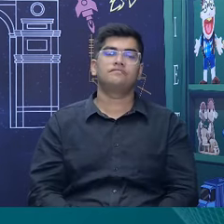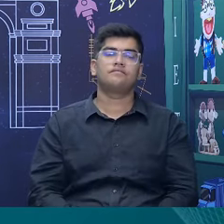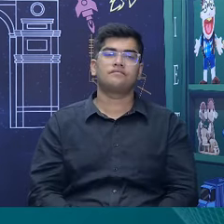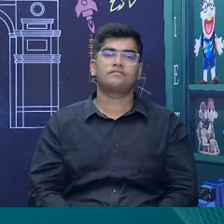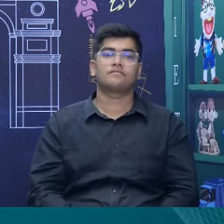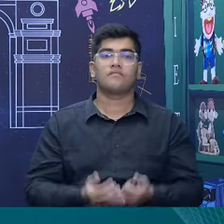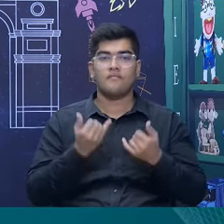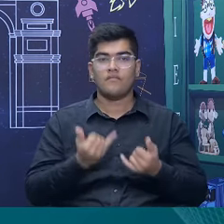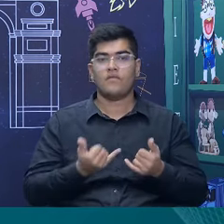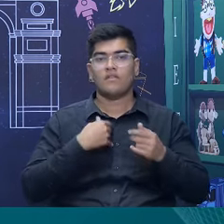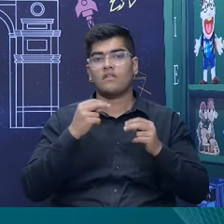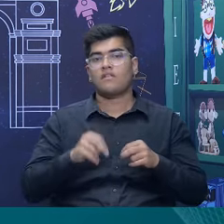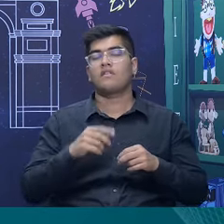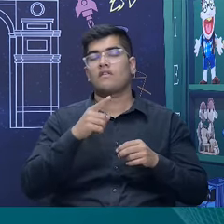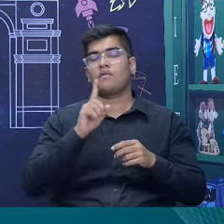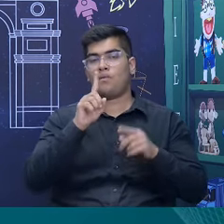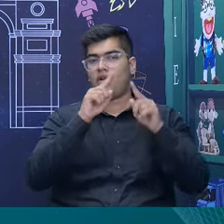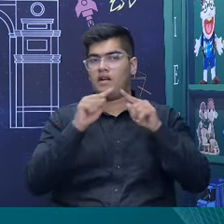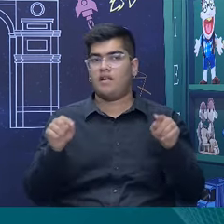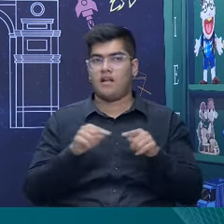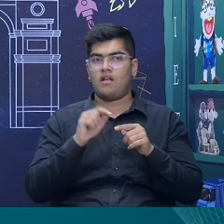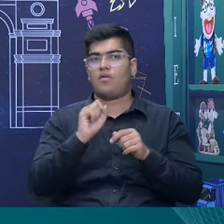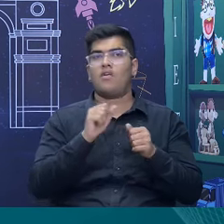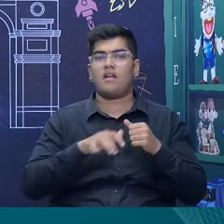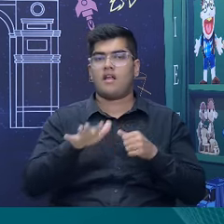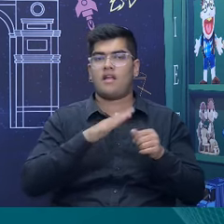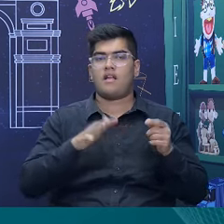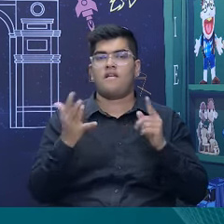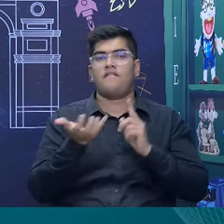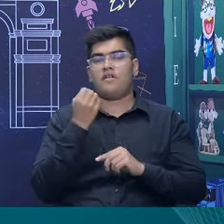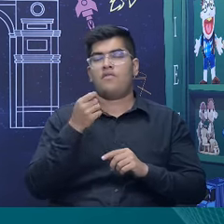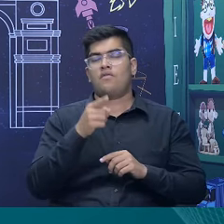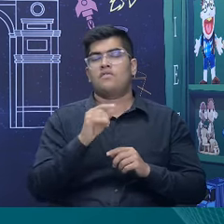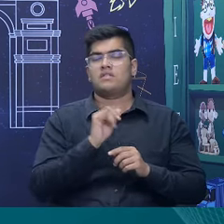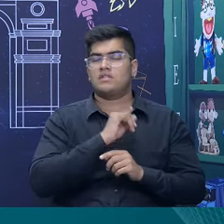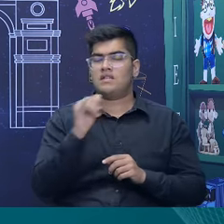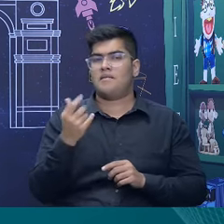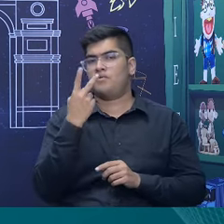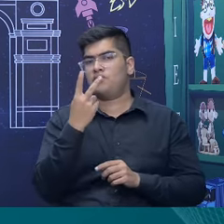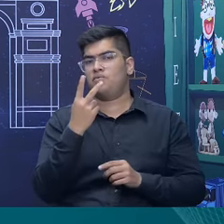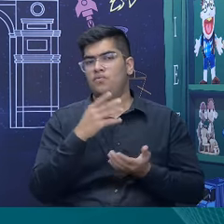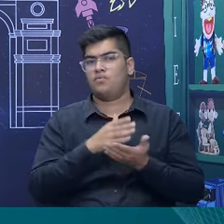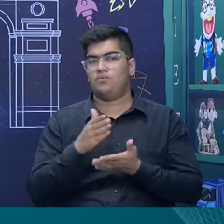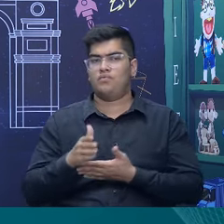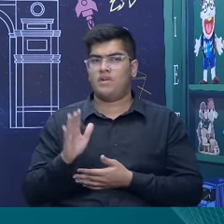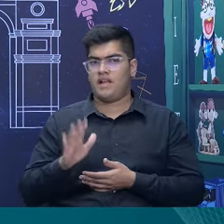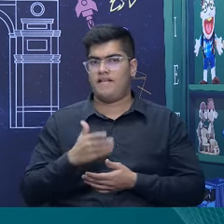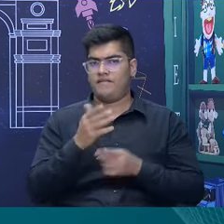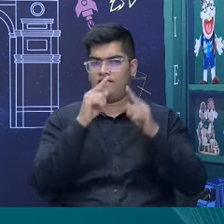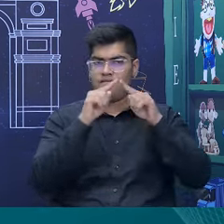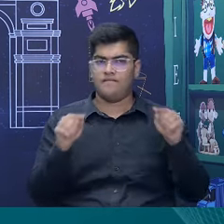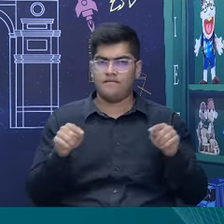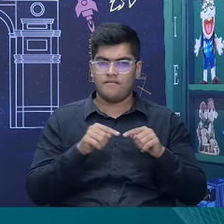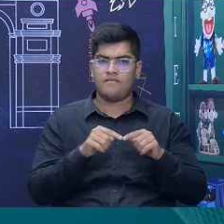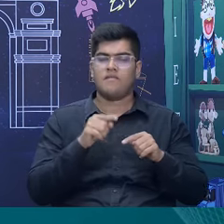हमें इसका सिर्फ एक ट्रायंगल का एरिया निकालना है तो जब एक जैसे दो ट्रायंगल है हमने उनको डबल करके देखा तो यह तो एक रेक्टेंगल